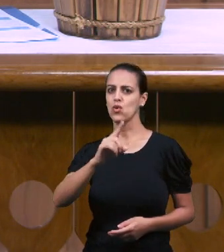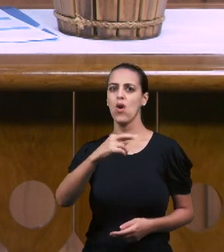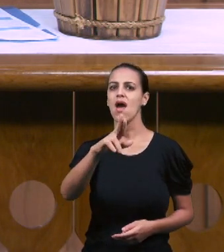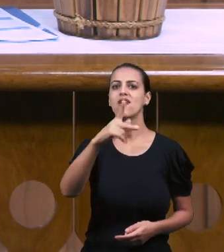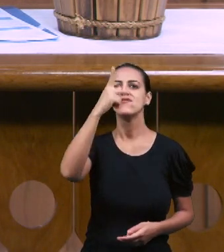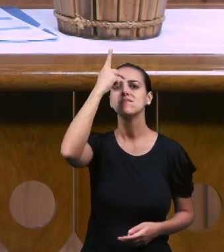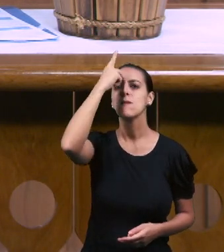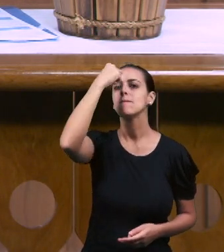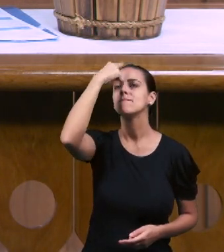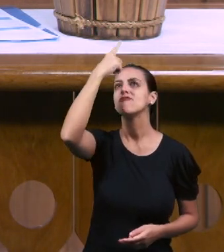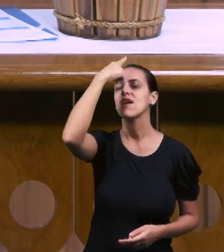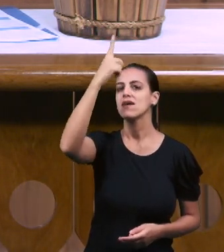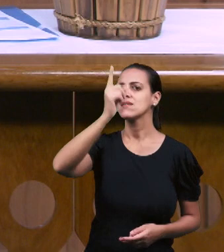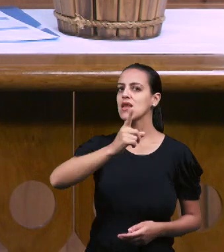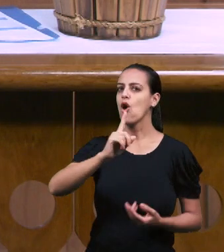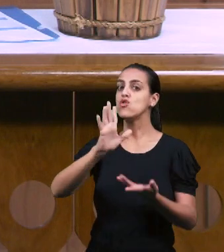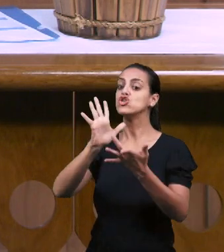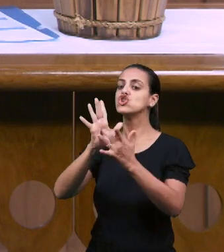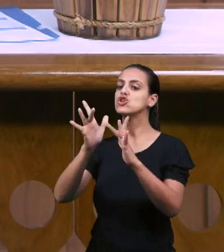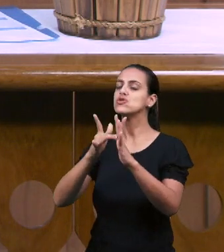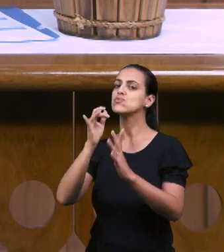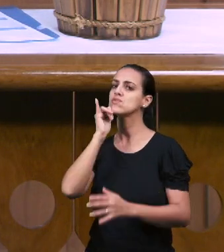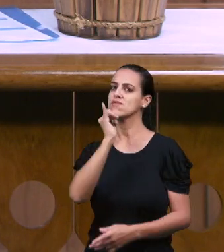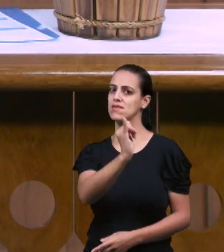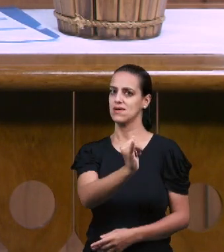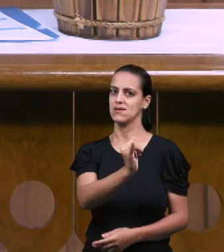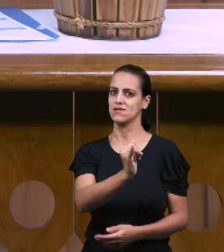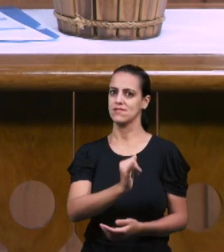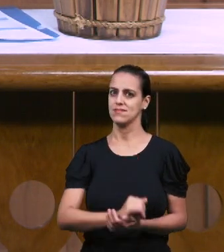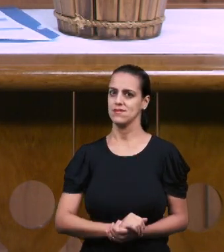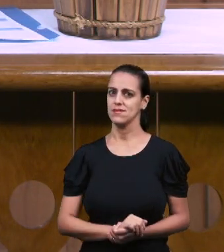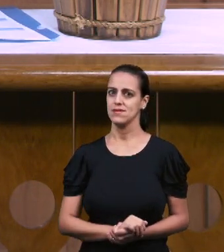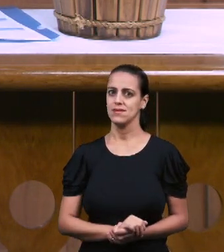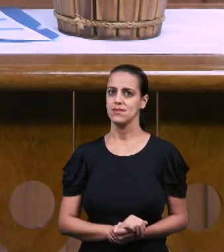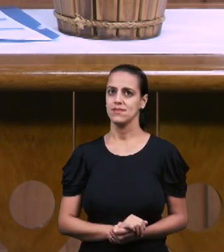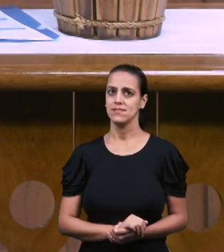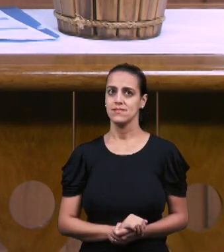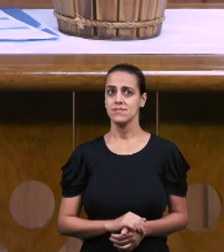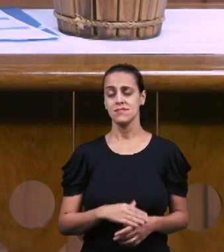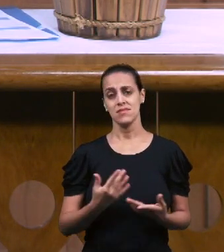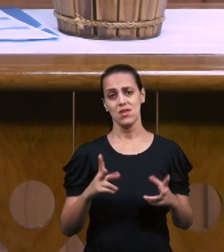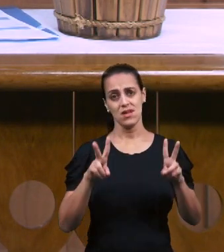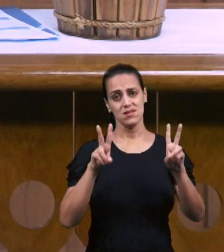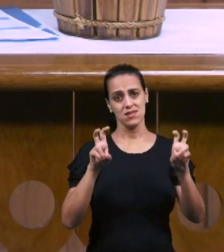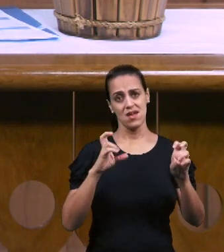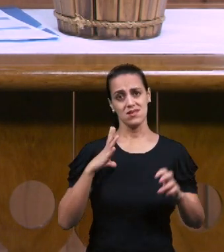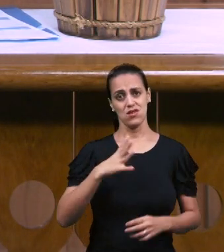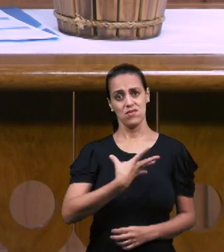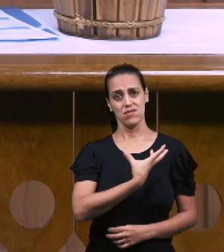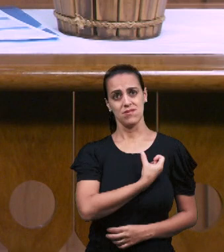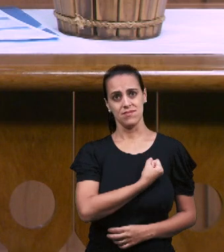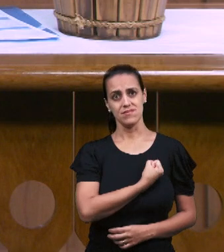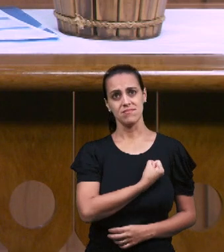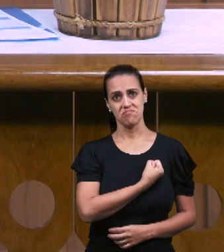nous comprenons l'évangile. Quand on parle de salut, mes frères, il y a ici